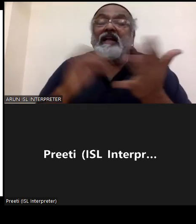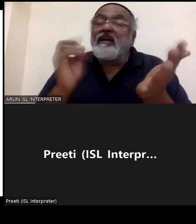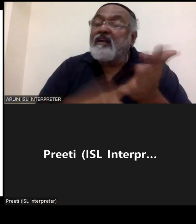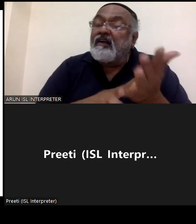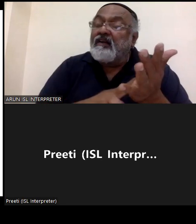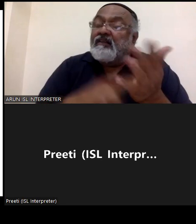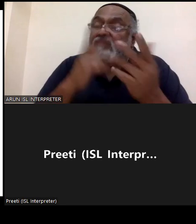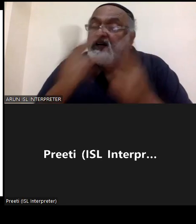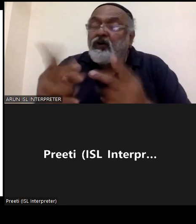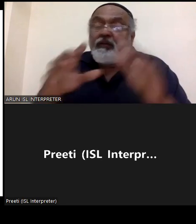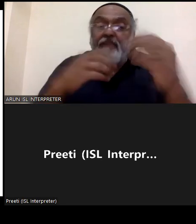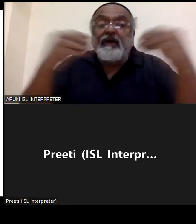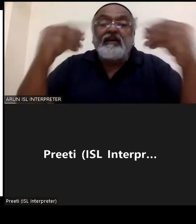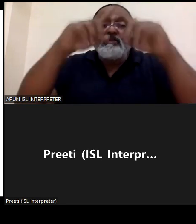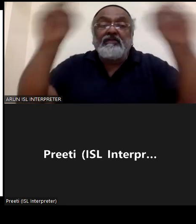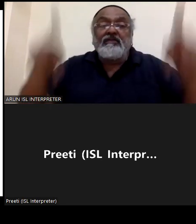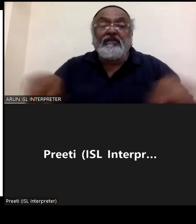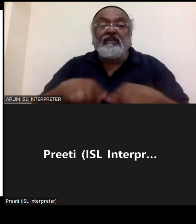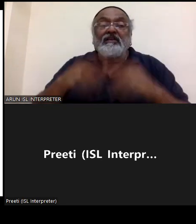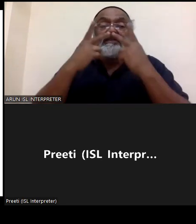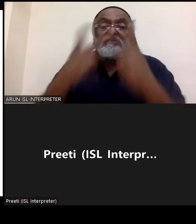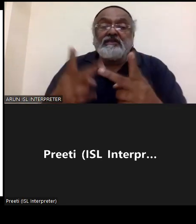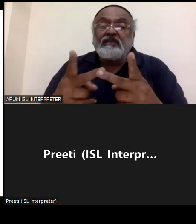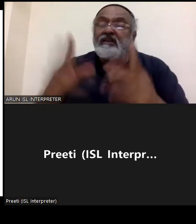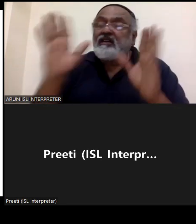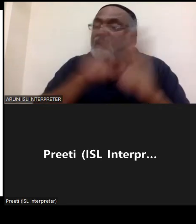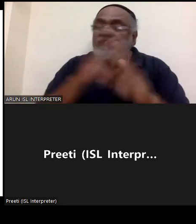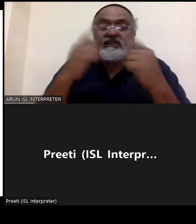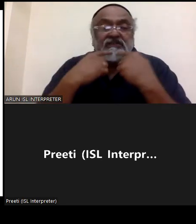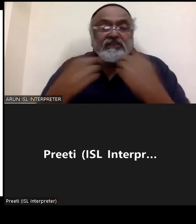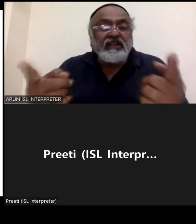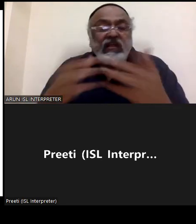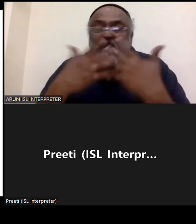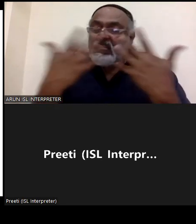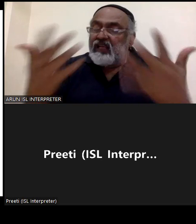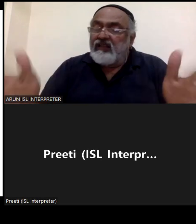को देखिए। द डॉक्यूमेंट डज नॉट स्पेसिफाई